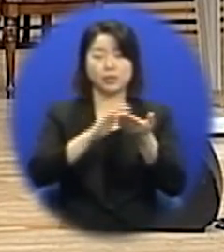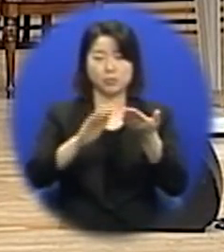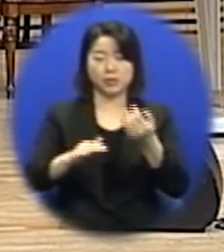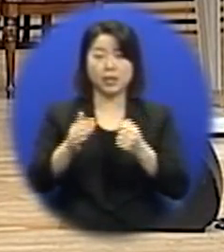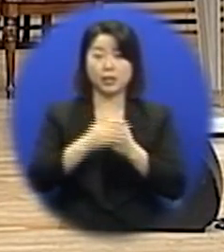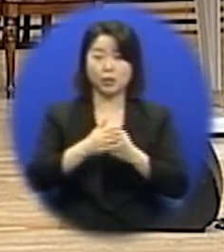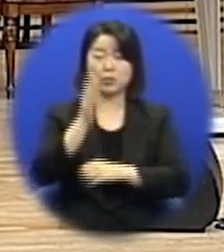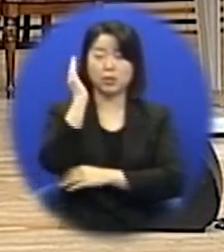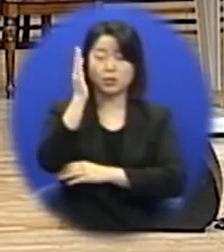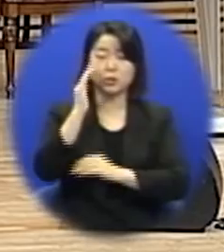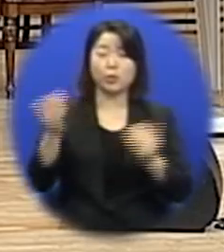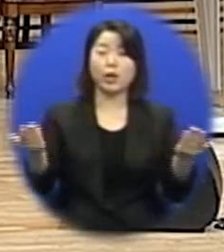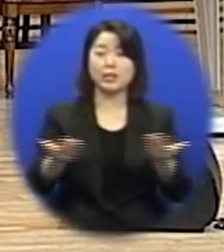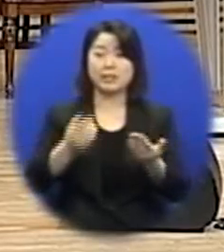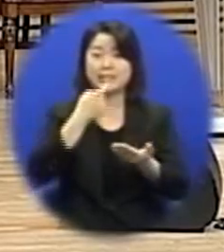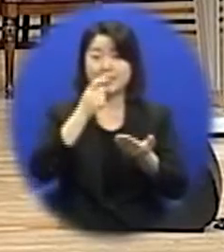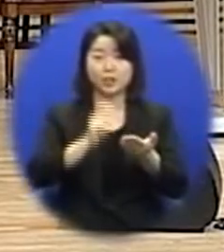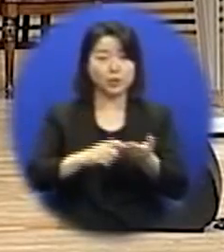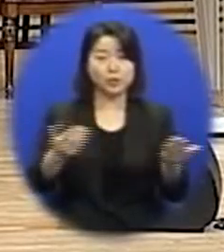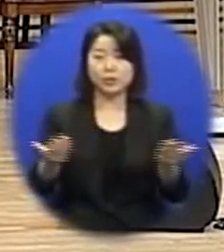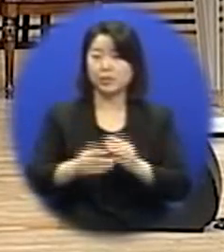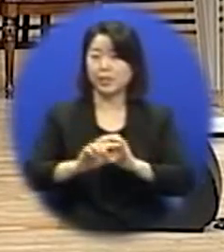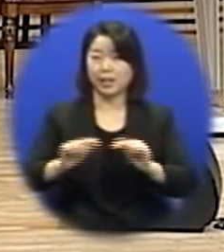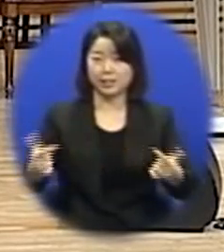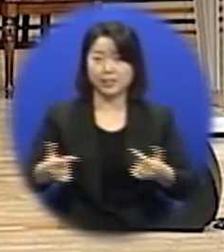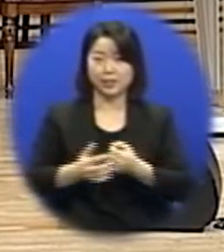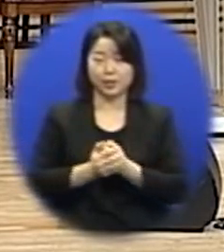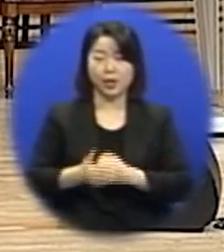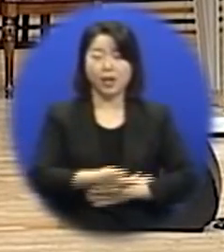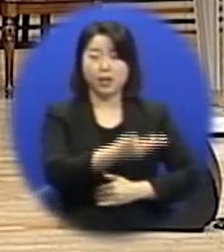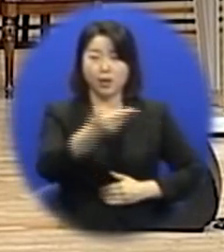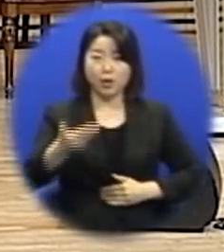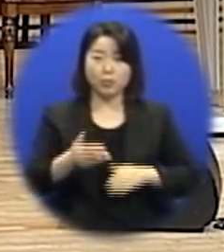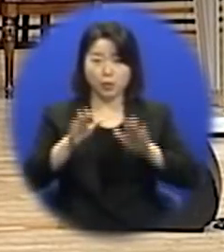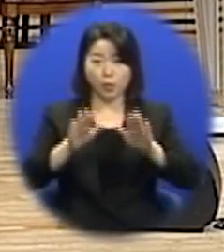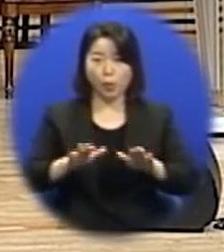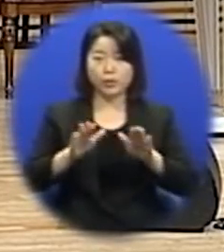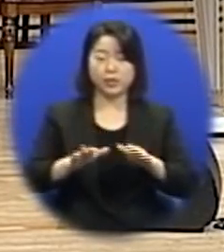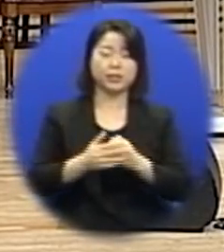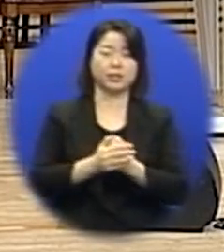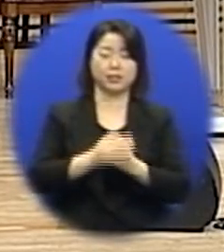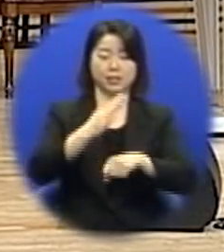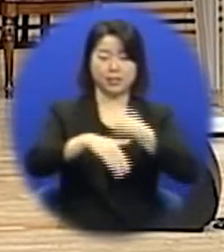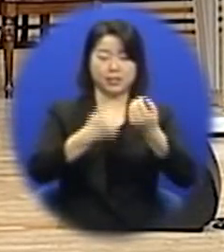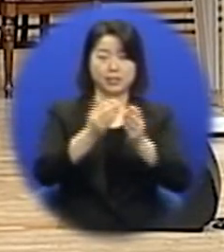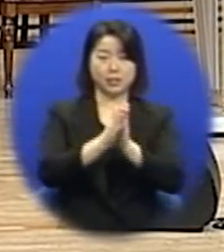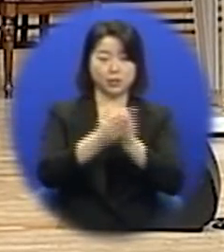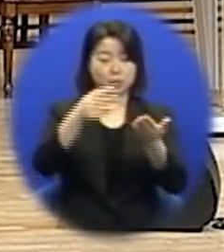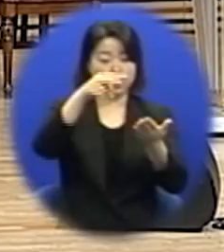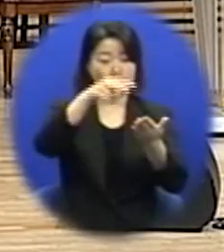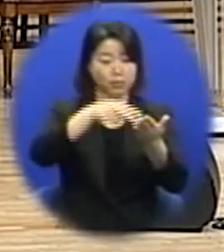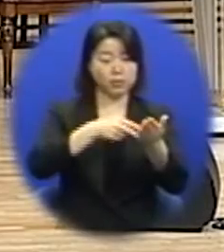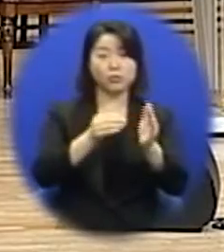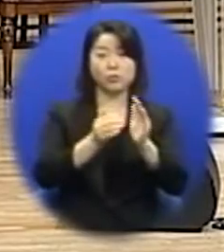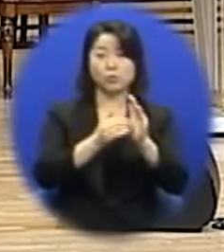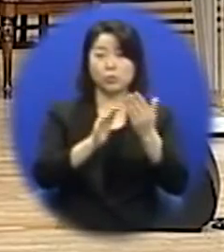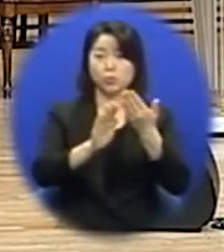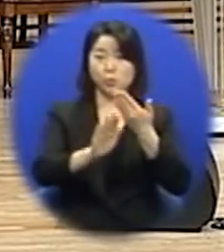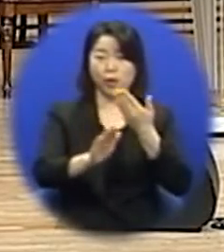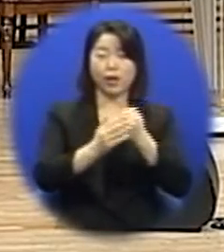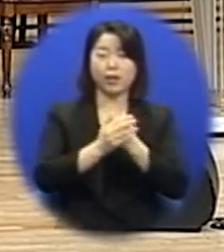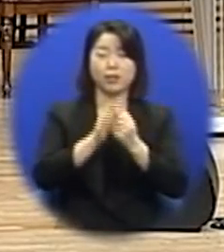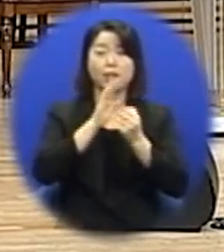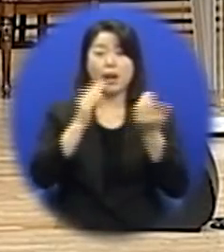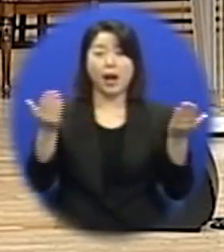일이 쉬운 일이 아닙니다 아 여러분들도 오늘 아 성경 봉도 끝나고 난 다음에